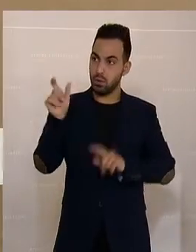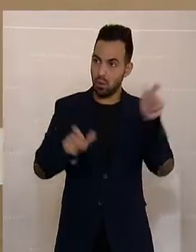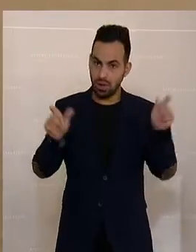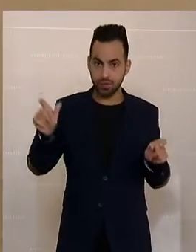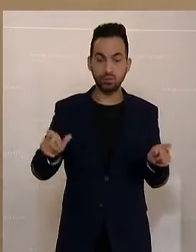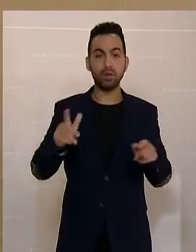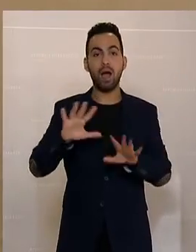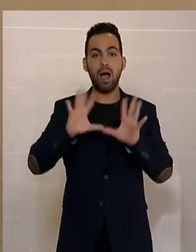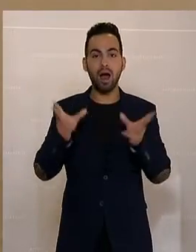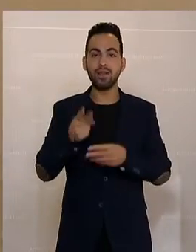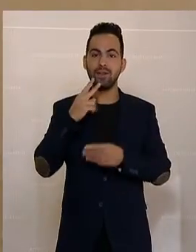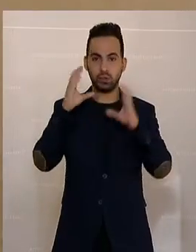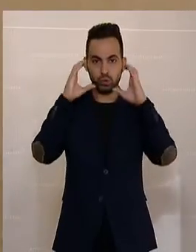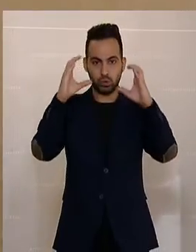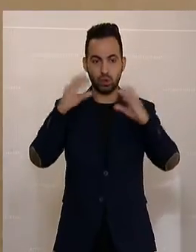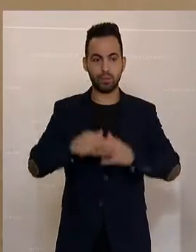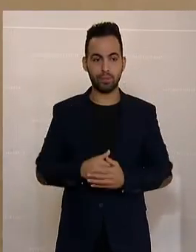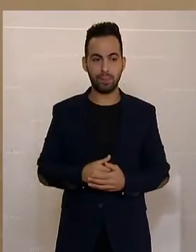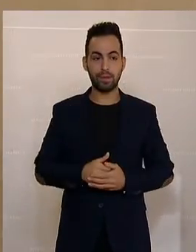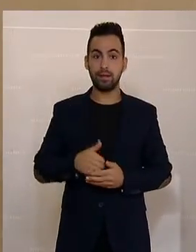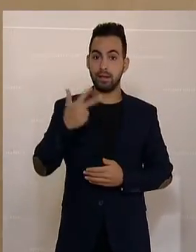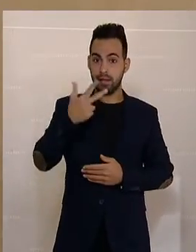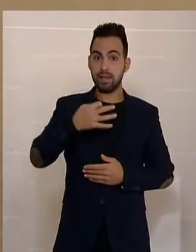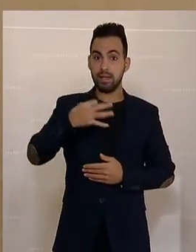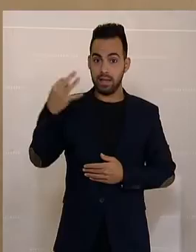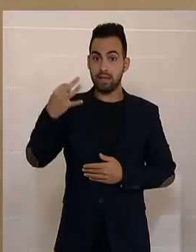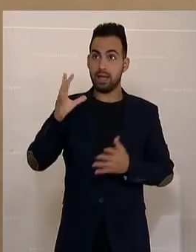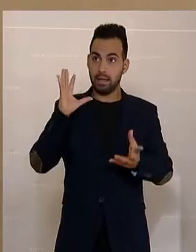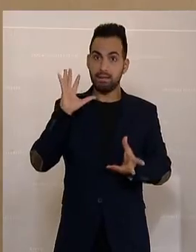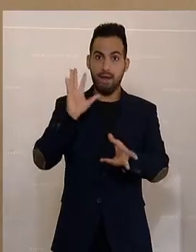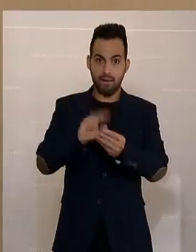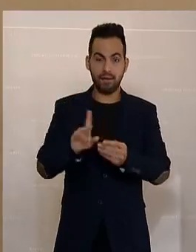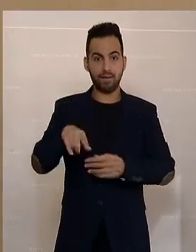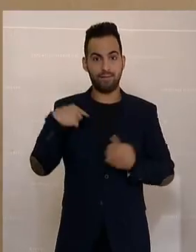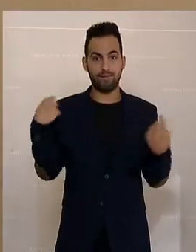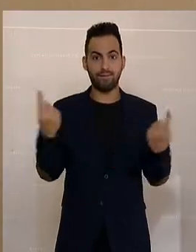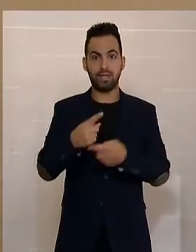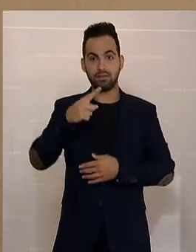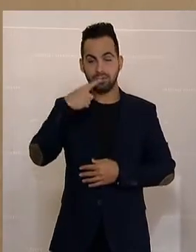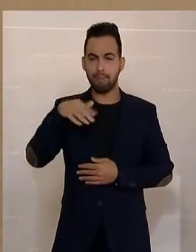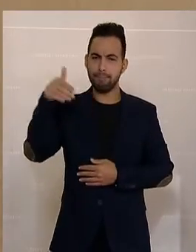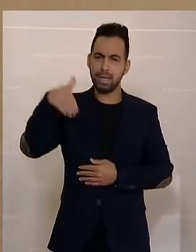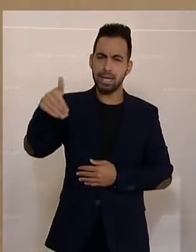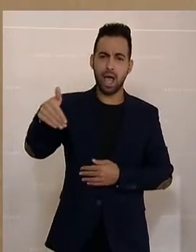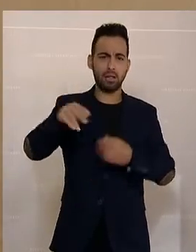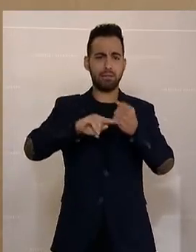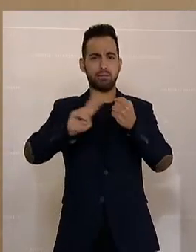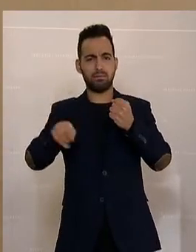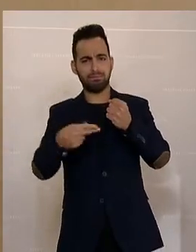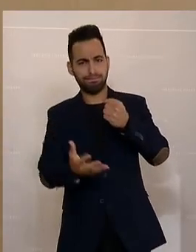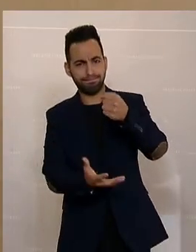uns zusehen. 3 Tage lang reden wir jetzt über Milliarden und Abermilliarden